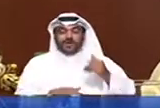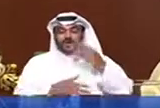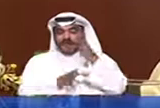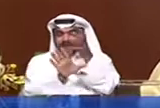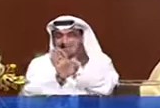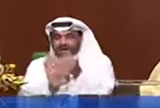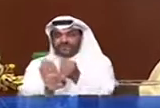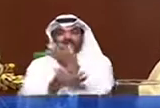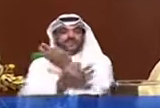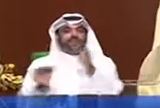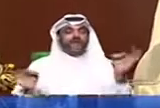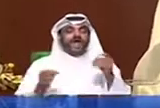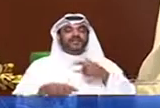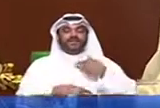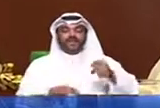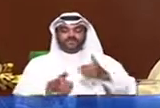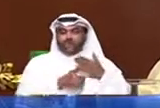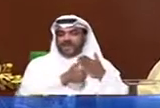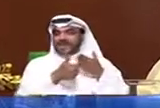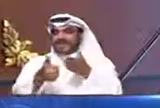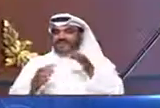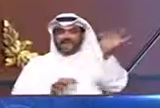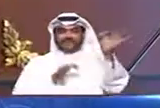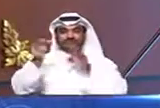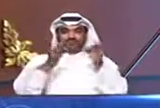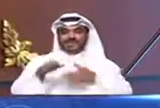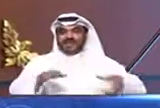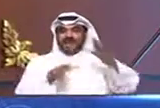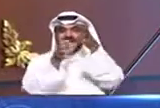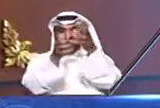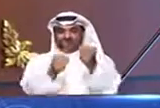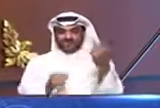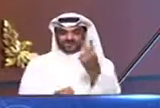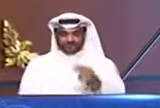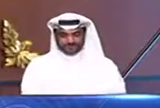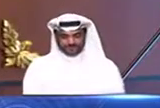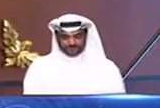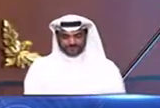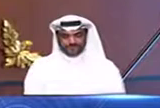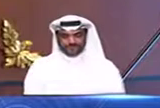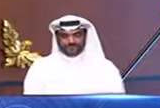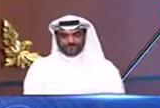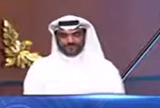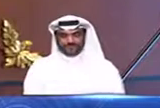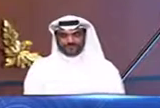والانتماء للوطن والقيادة السياسية العليا حفظهم الله ورعاهما.